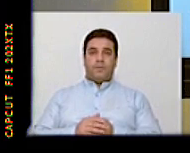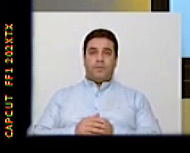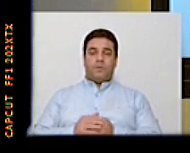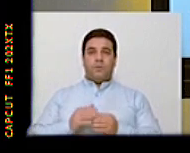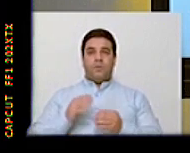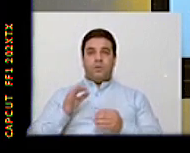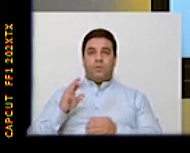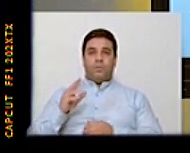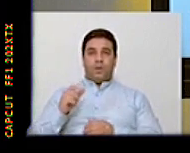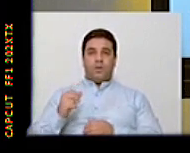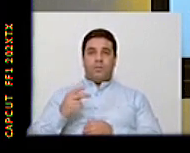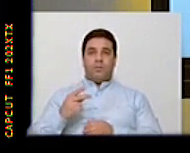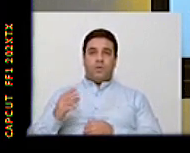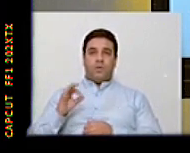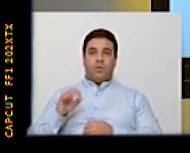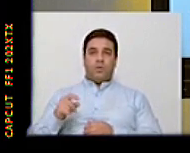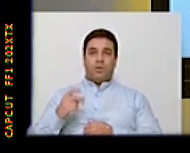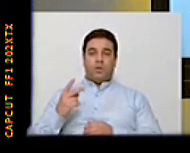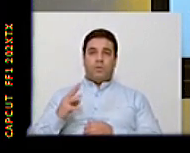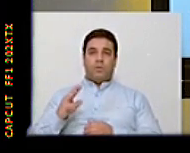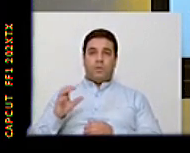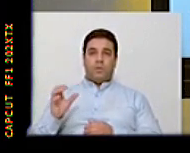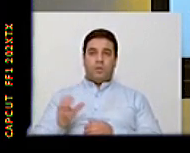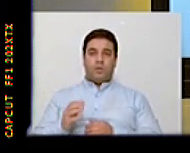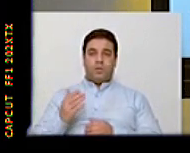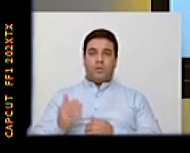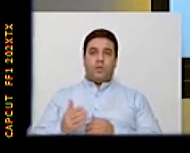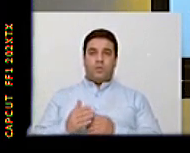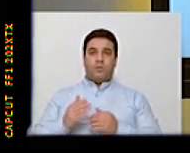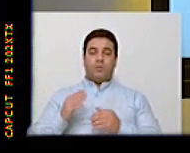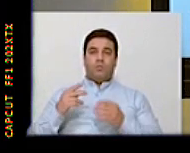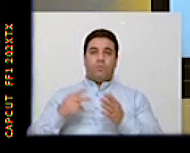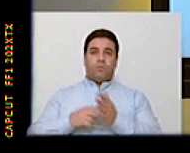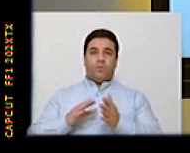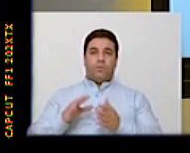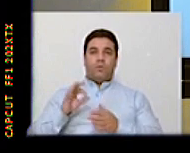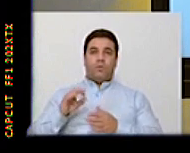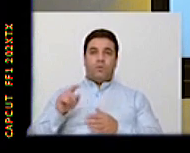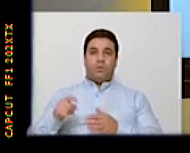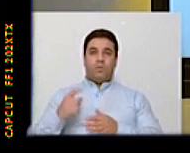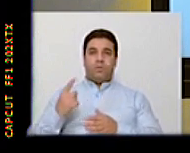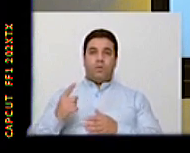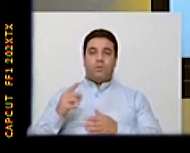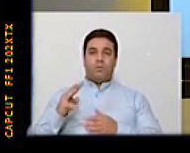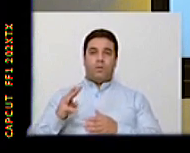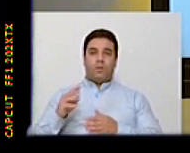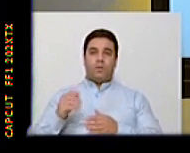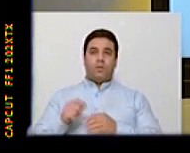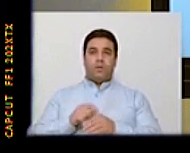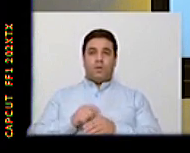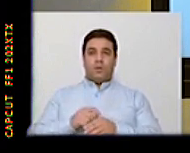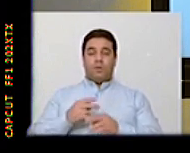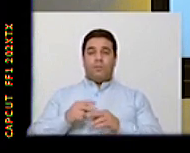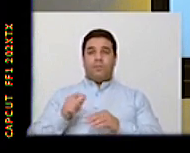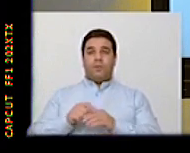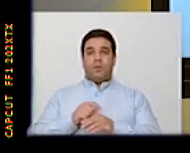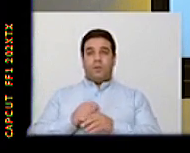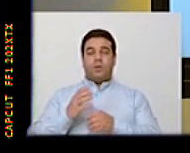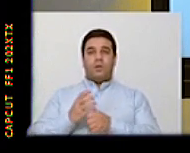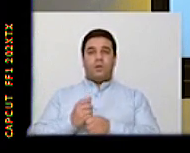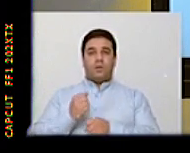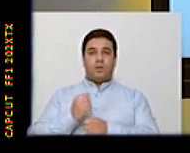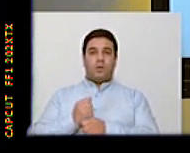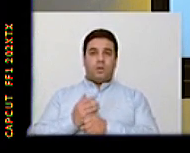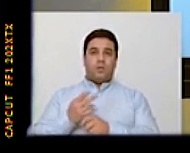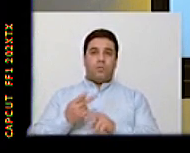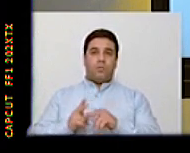Yechish. Omega barobar 0.2 metr taqsim sekund bo'linadi 0.1 metrga. Metrlar qisqarib